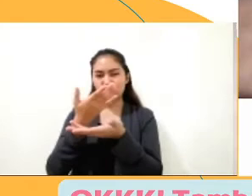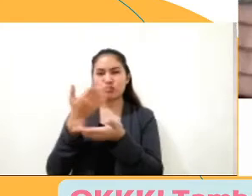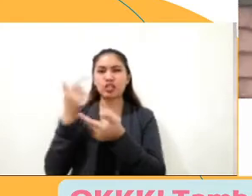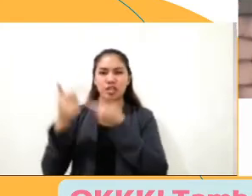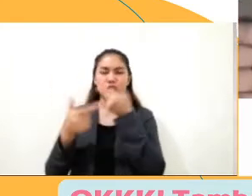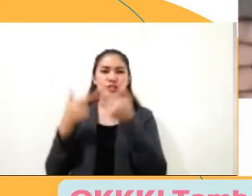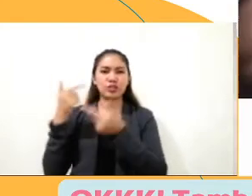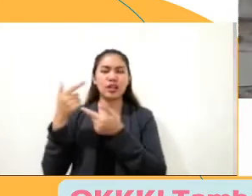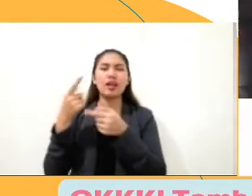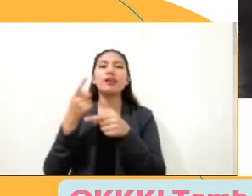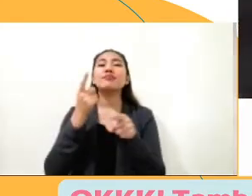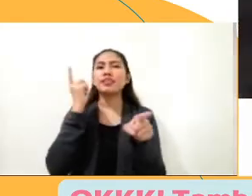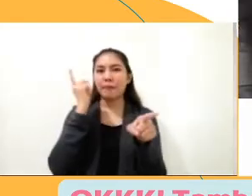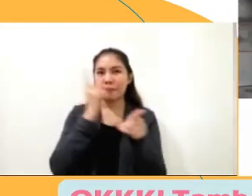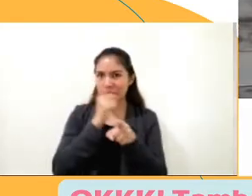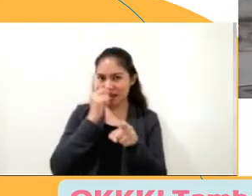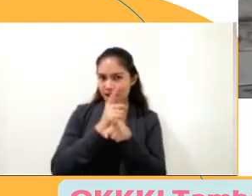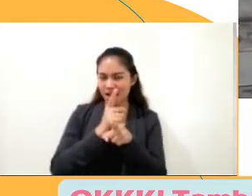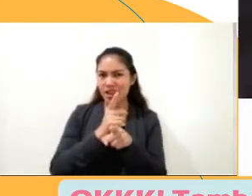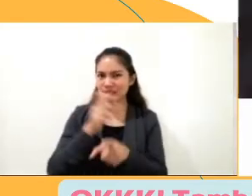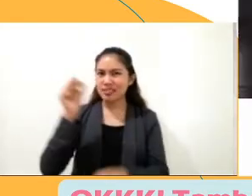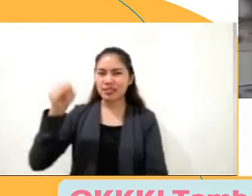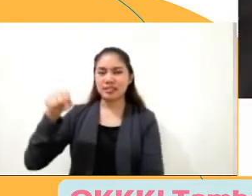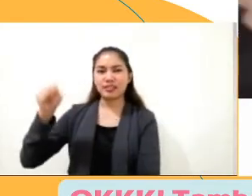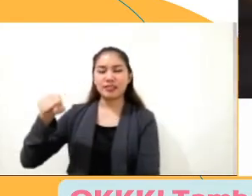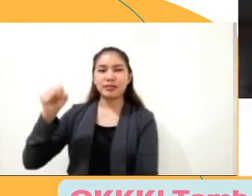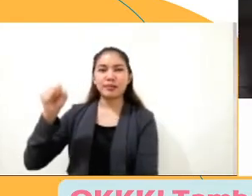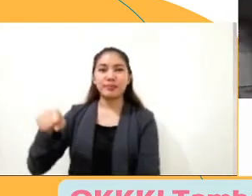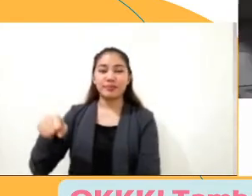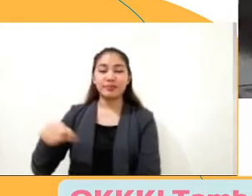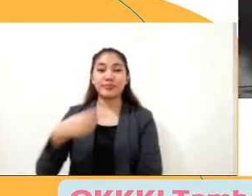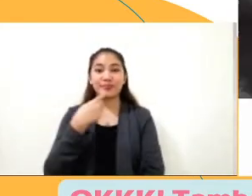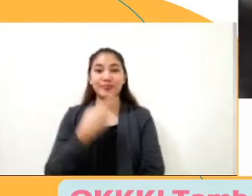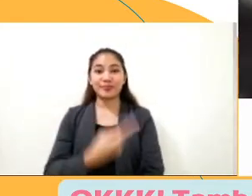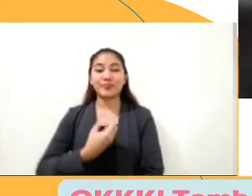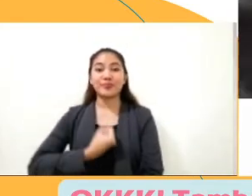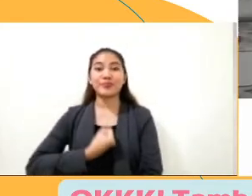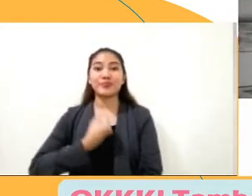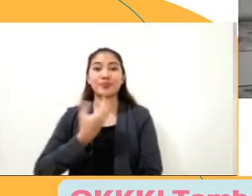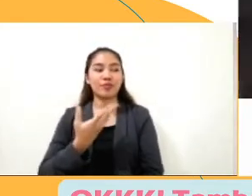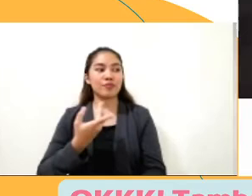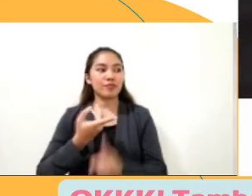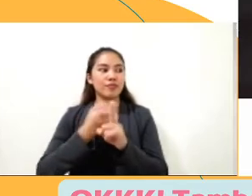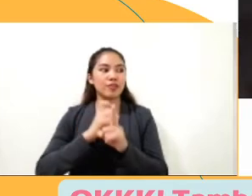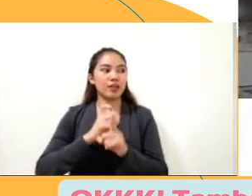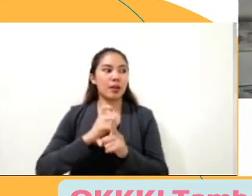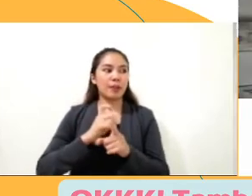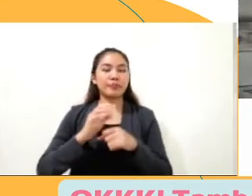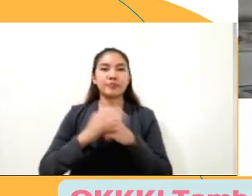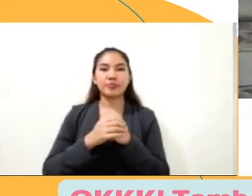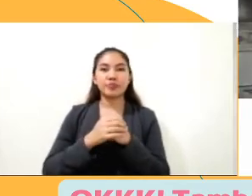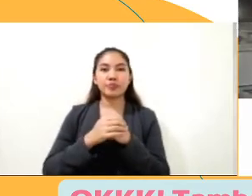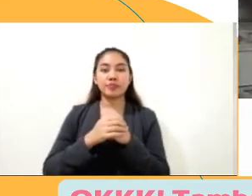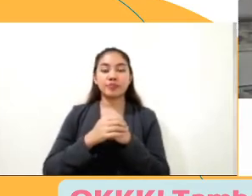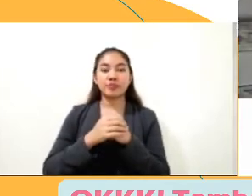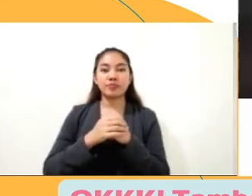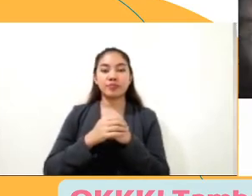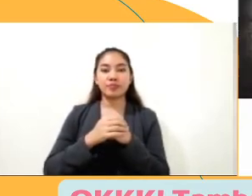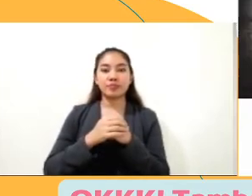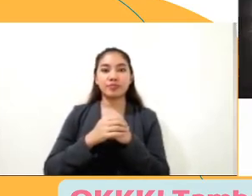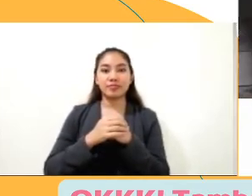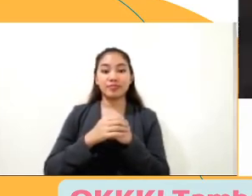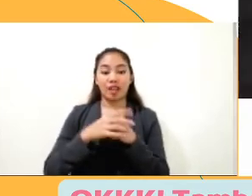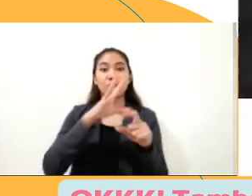Tama ka riyan, Jobert. Ika nga sa tula ni Pat Bibilia Fuerte, kultura, pamanan